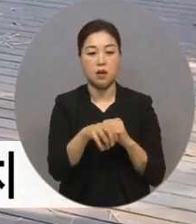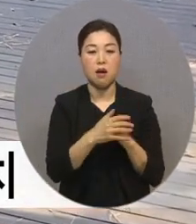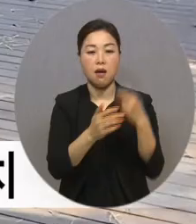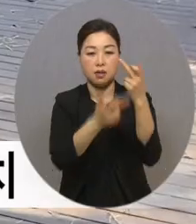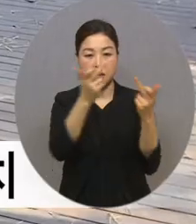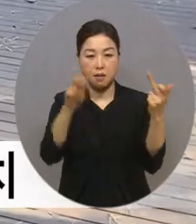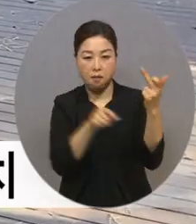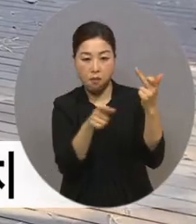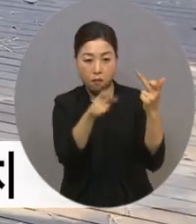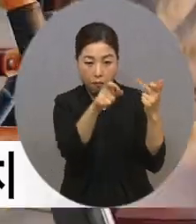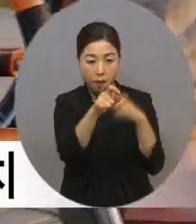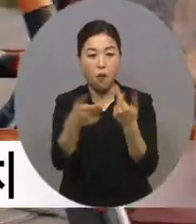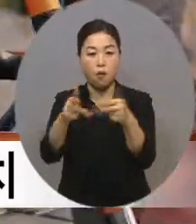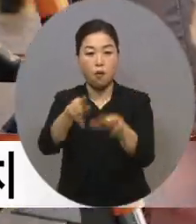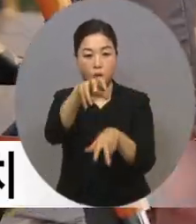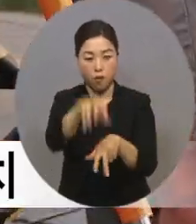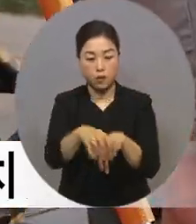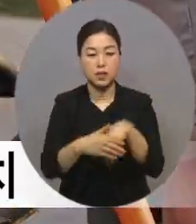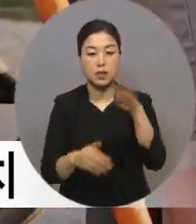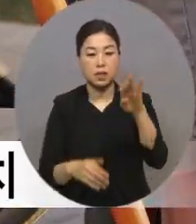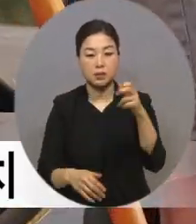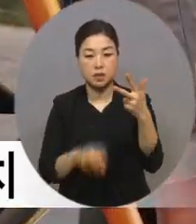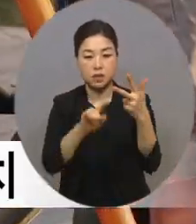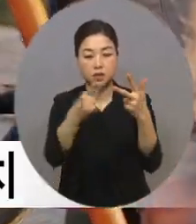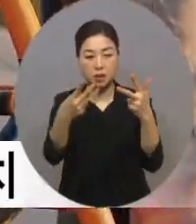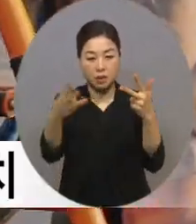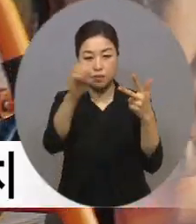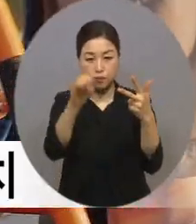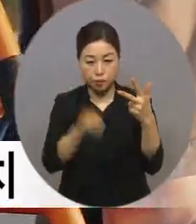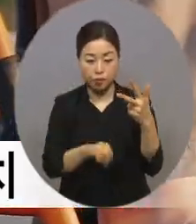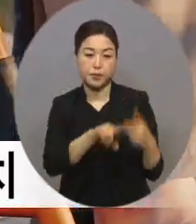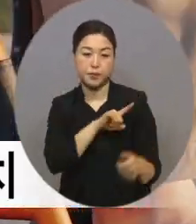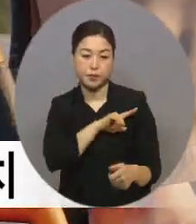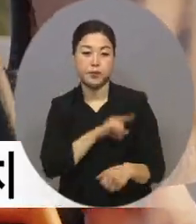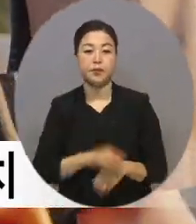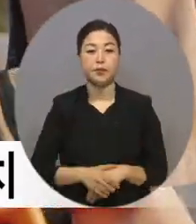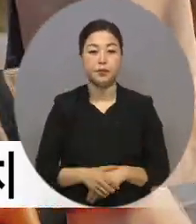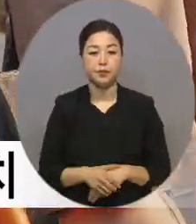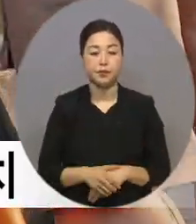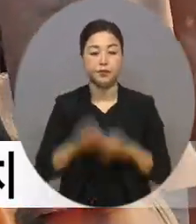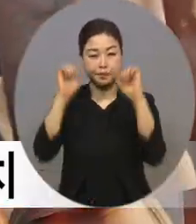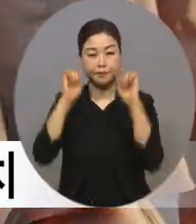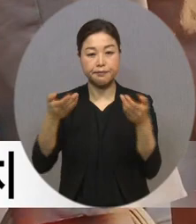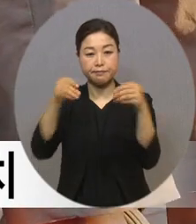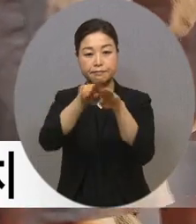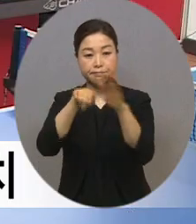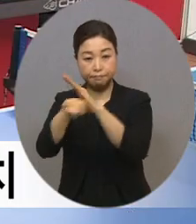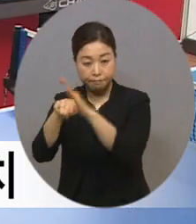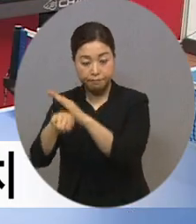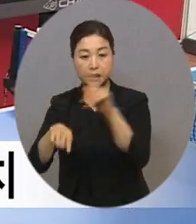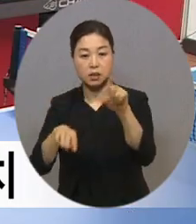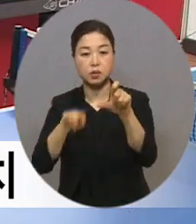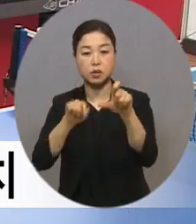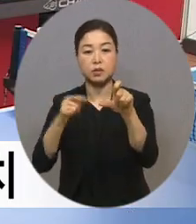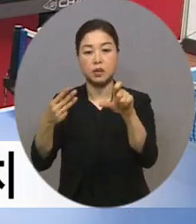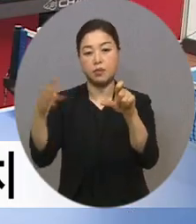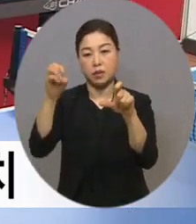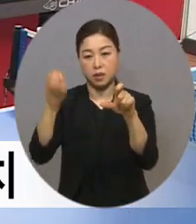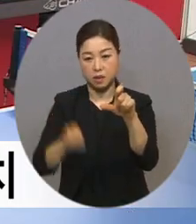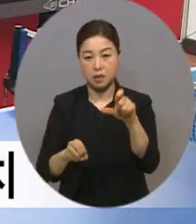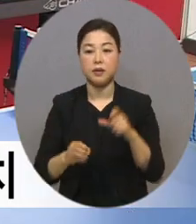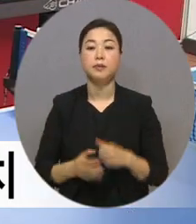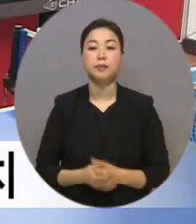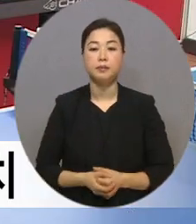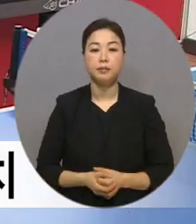야외 등산로와 공원 등이 47.3%로 가장 많았는데 체육시설 이용률은 15.3%에